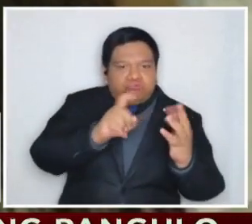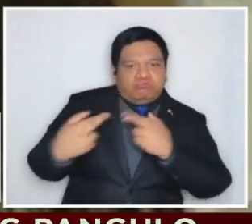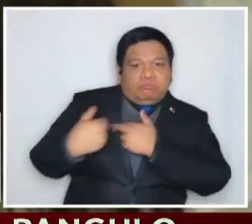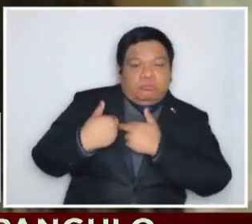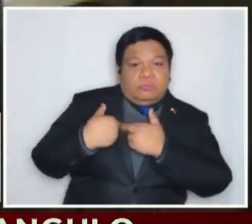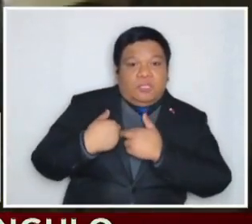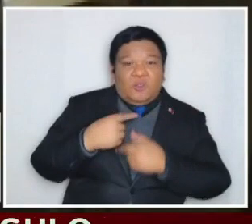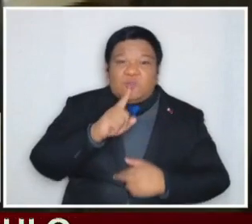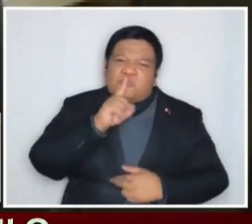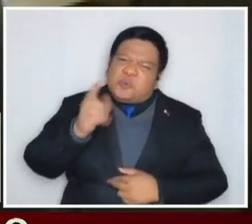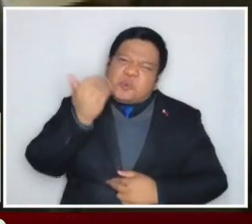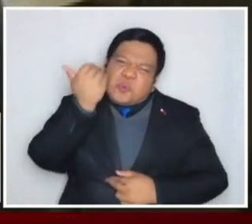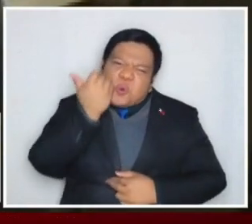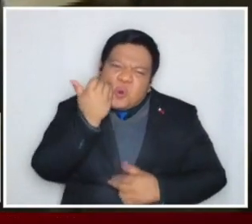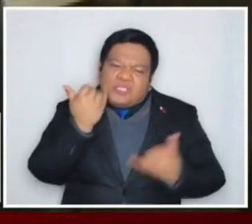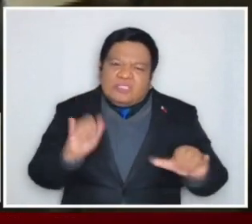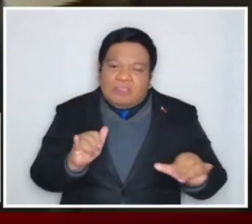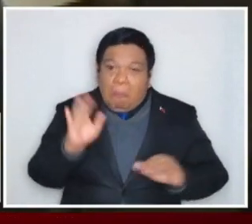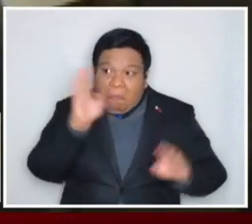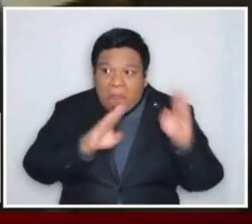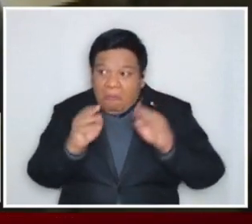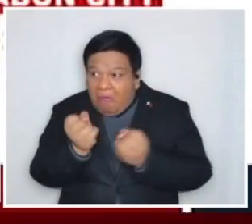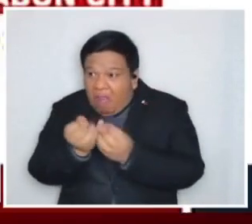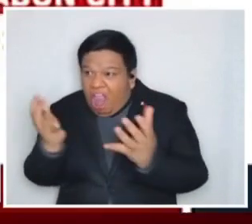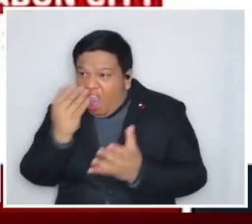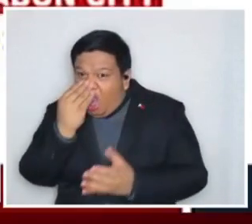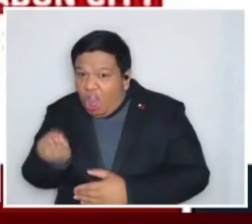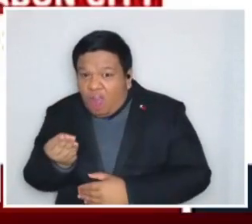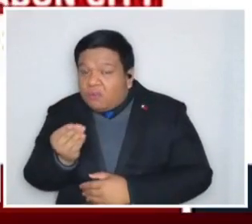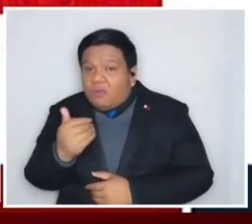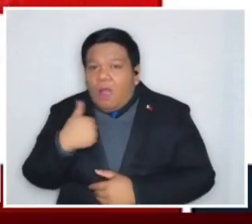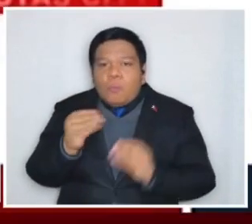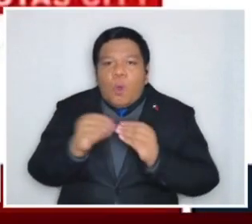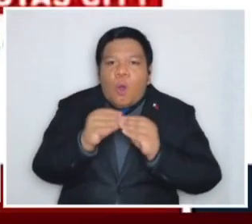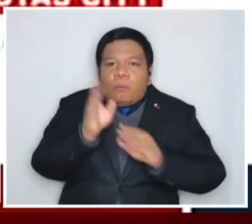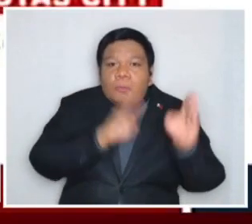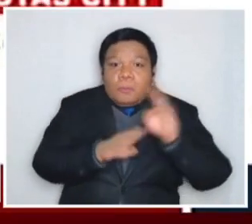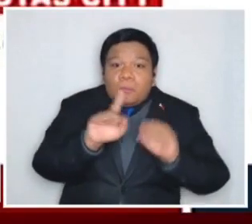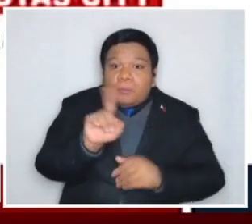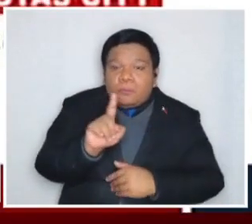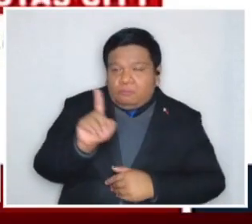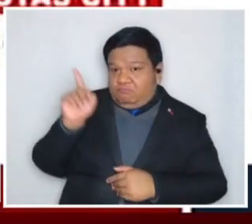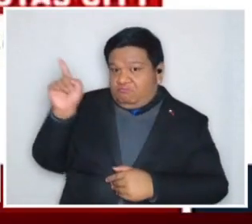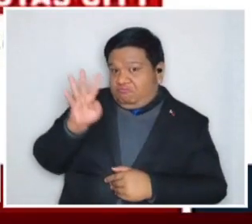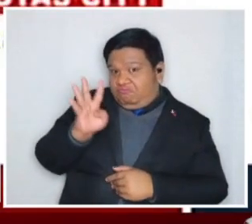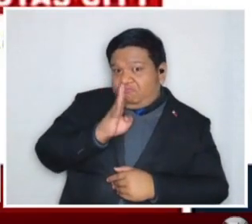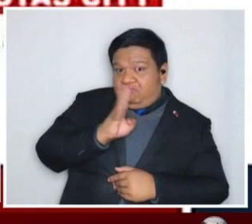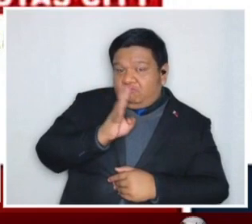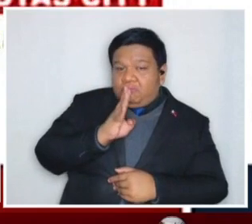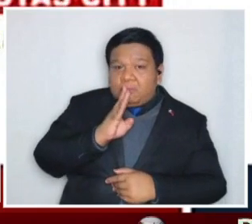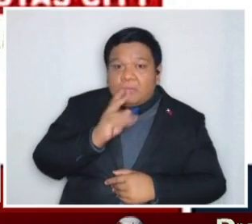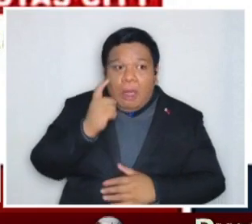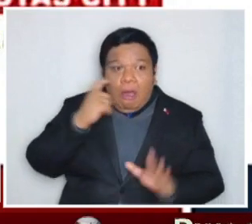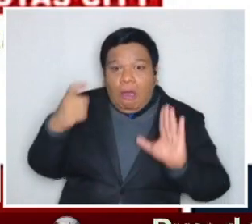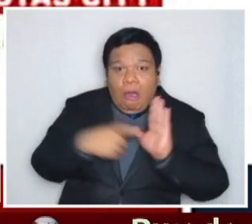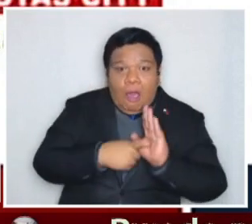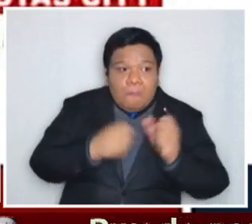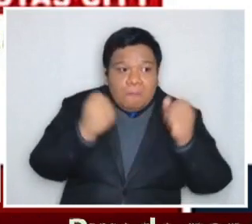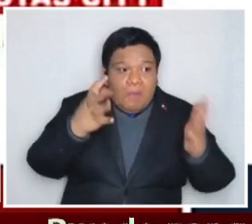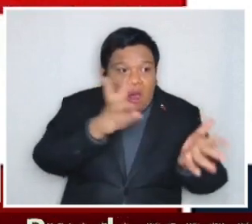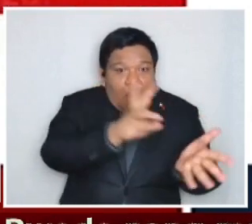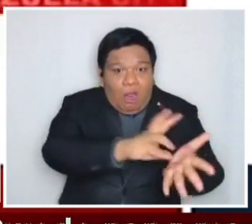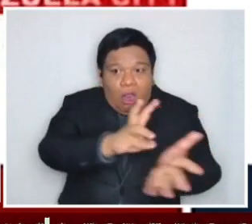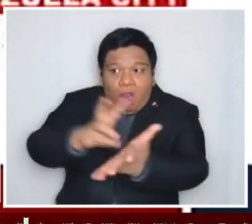ang nakikita niyang problema. Napansin po natin na maraming mga lugar kasama ng NCR na maraming